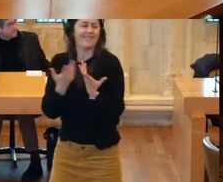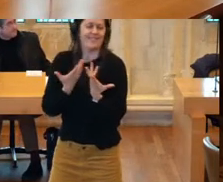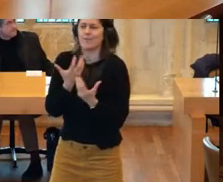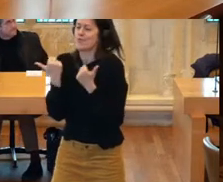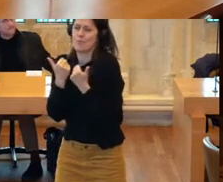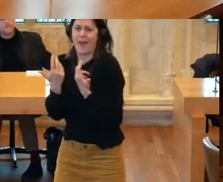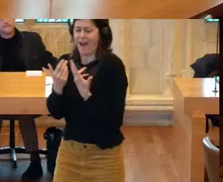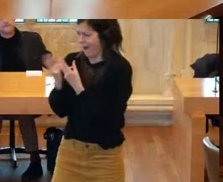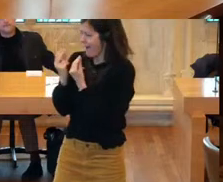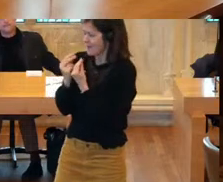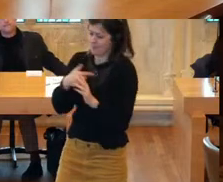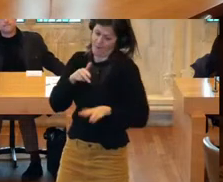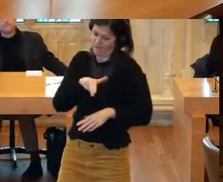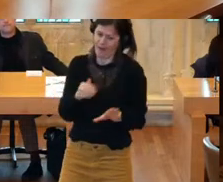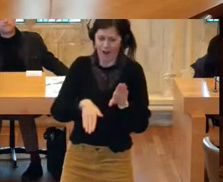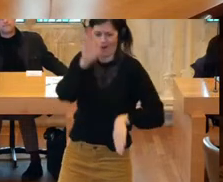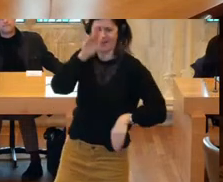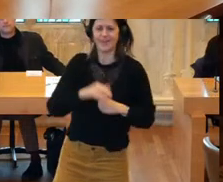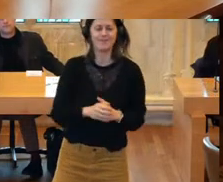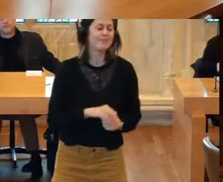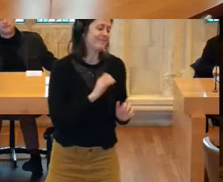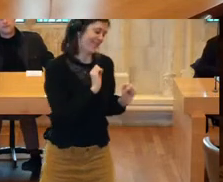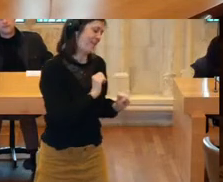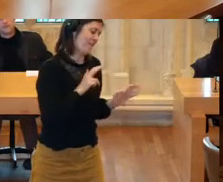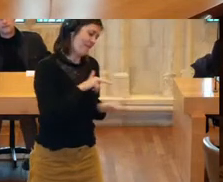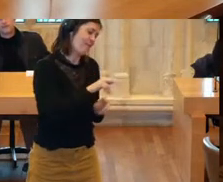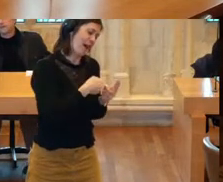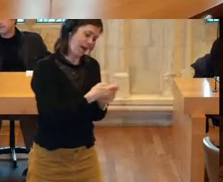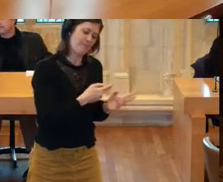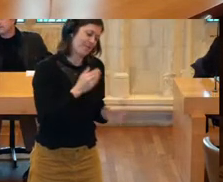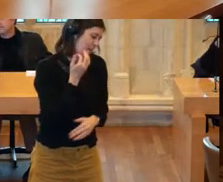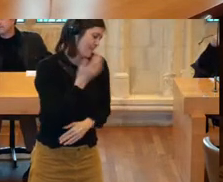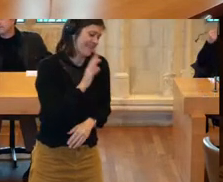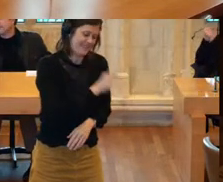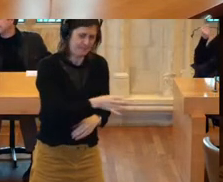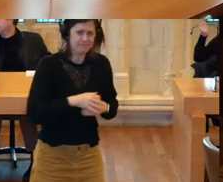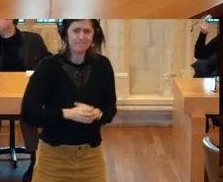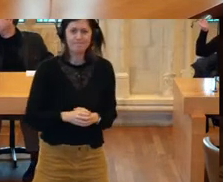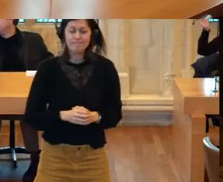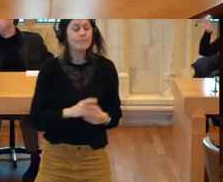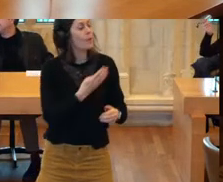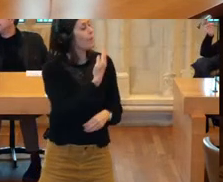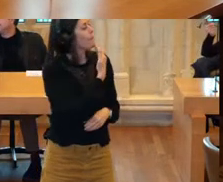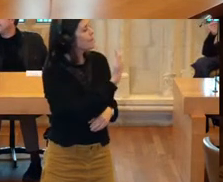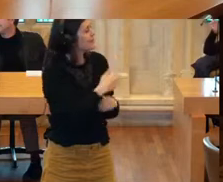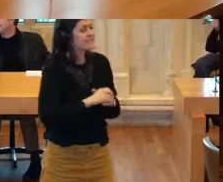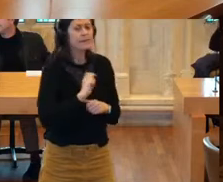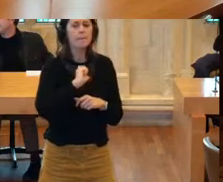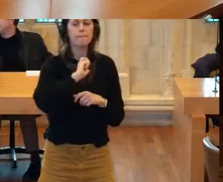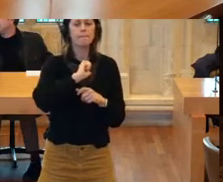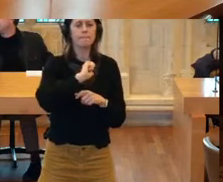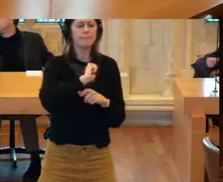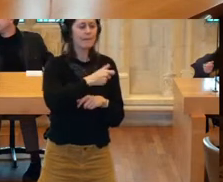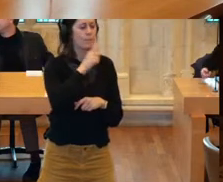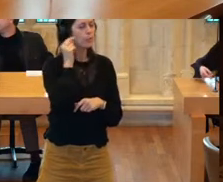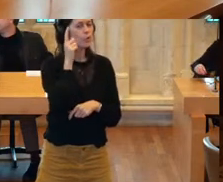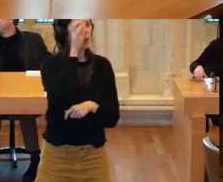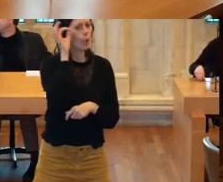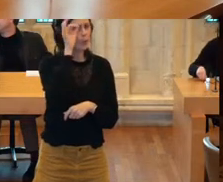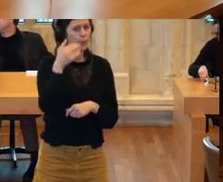remercie. D'accord, je vais vous répondre bien volontiers. Alors, merci. Alors, j'ai ensuite M. Lecoutour.